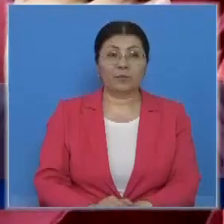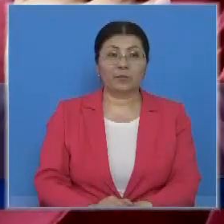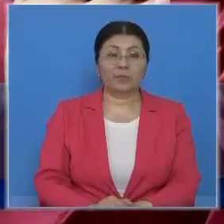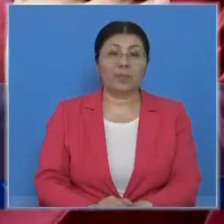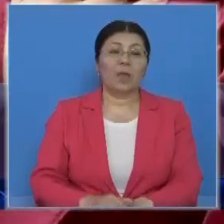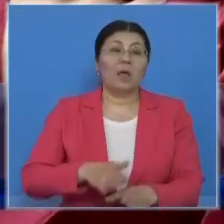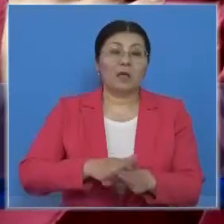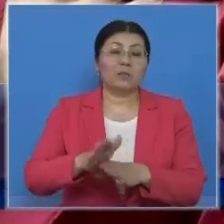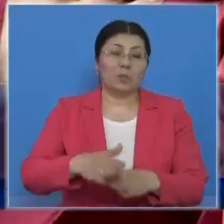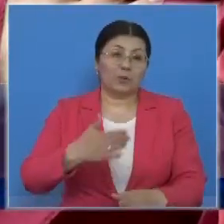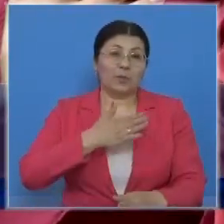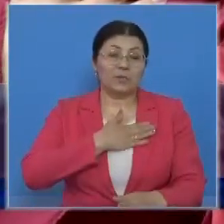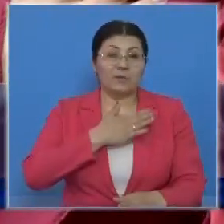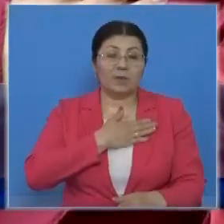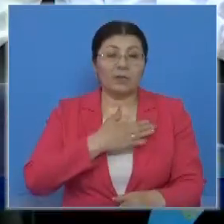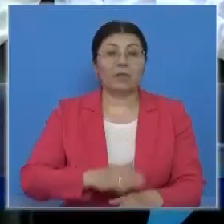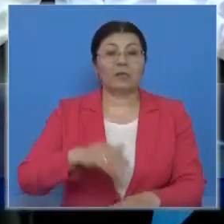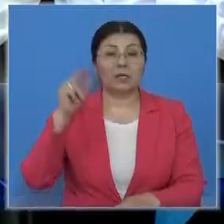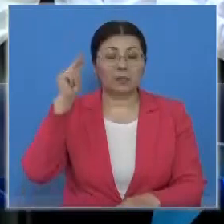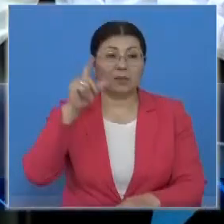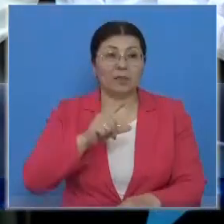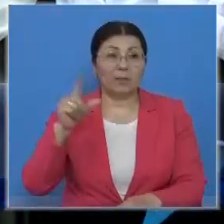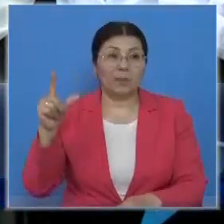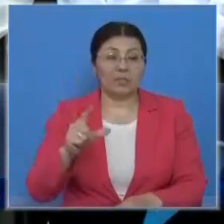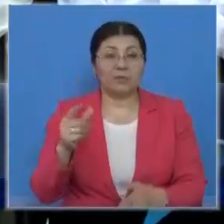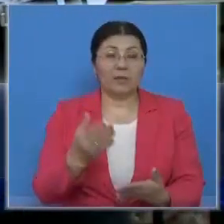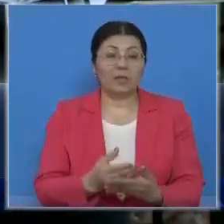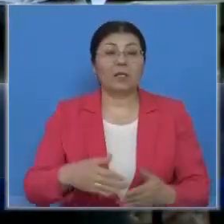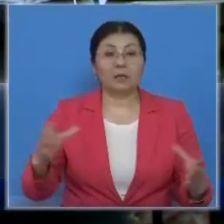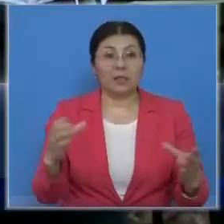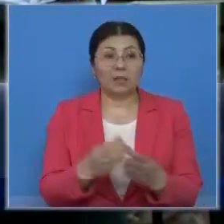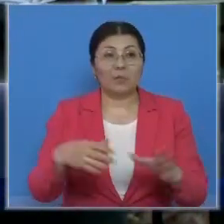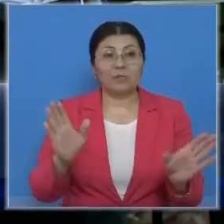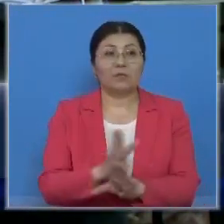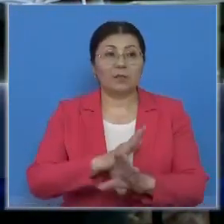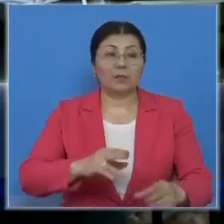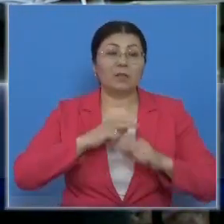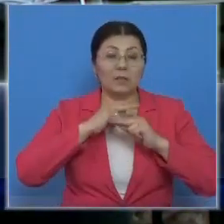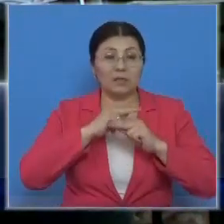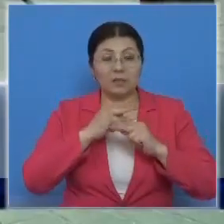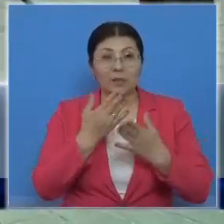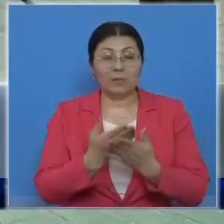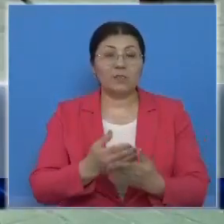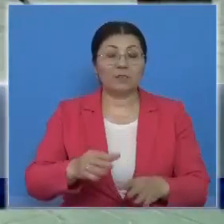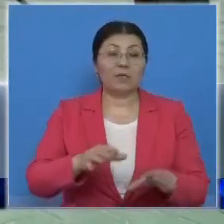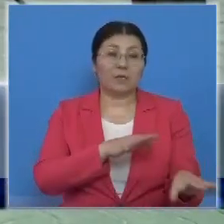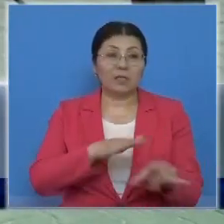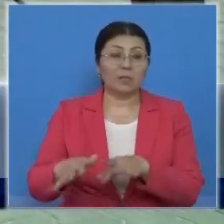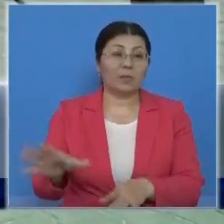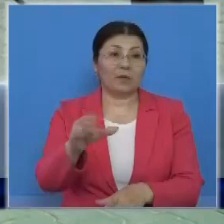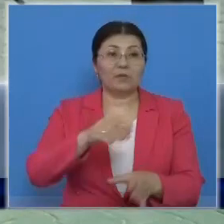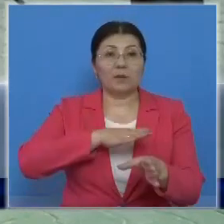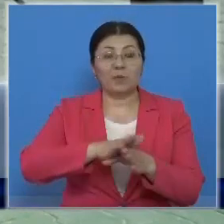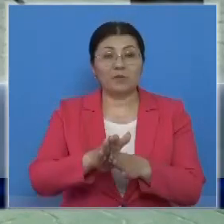Живое исполнение гимна участниками студенческого хора под аккомпанемент оркестра придало особую значимость мероприятию. Все исполнители –